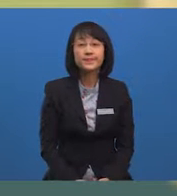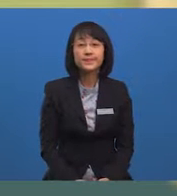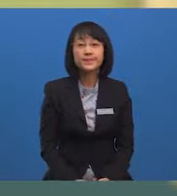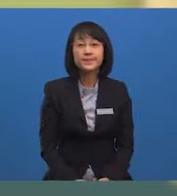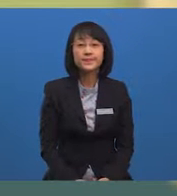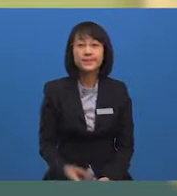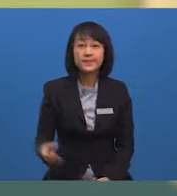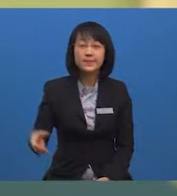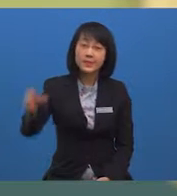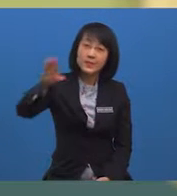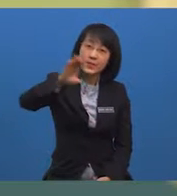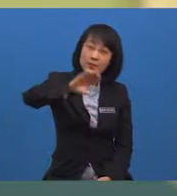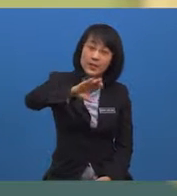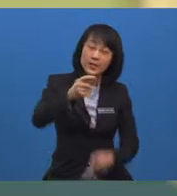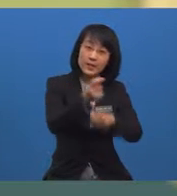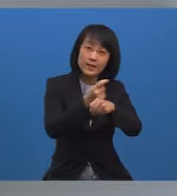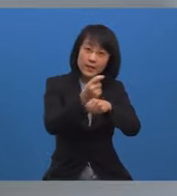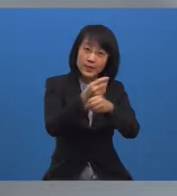masukkan tepung.